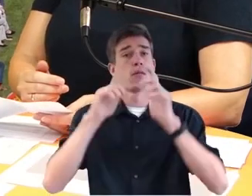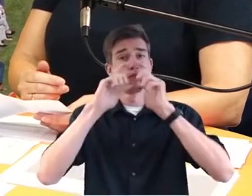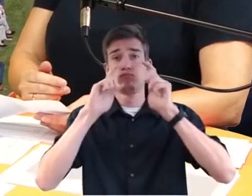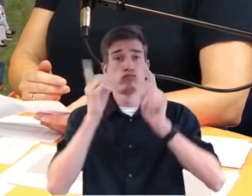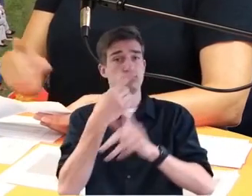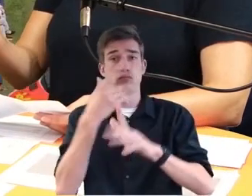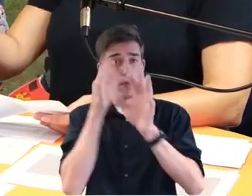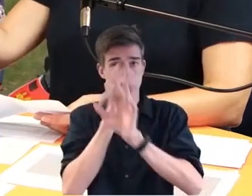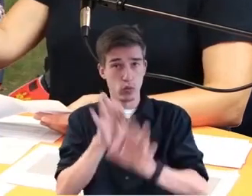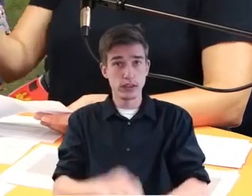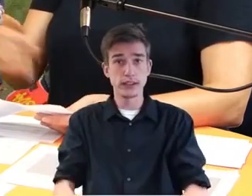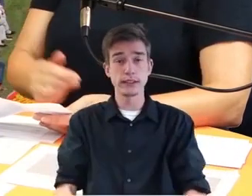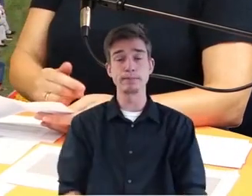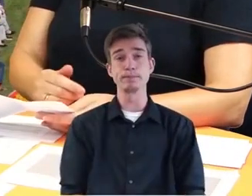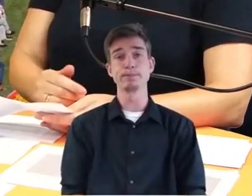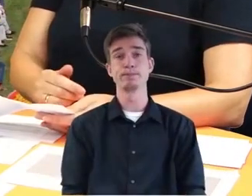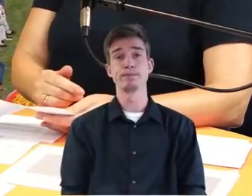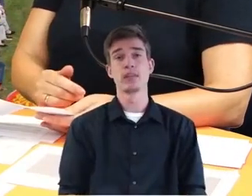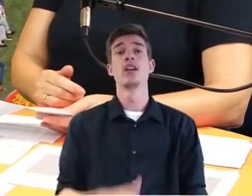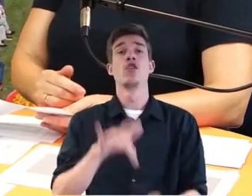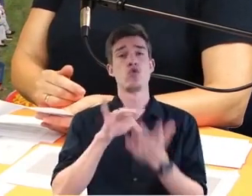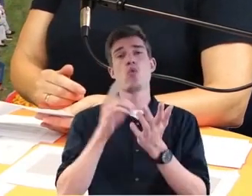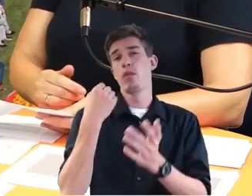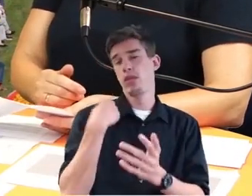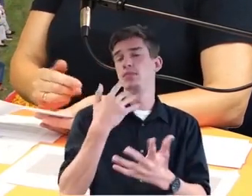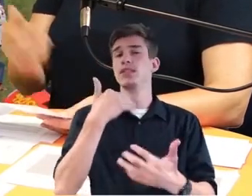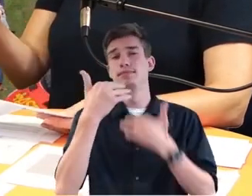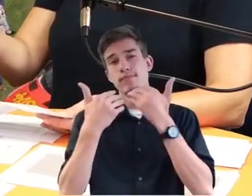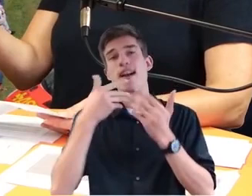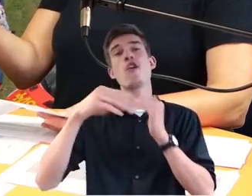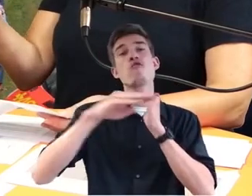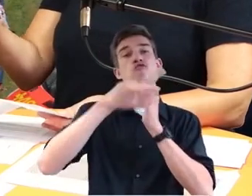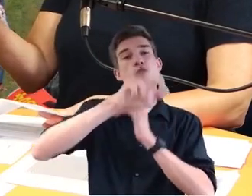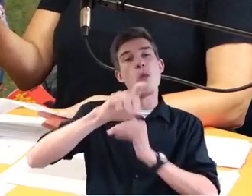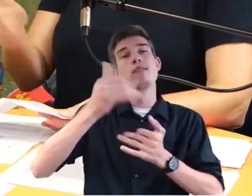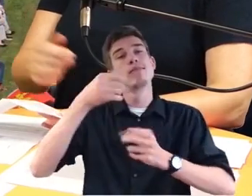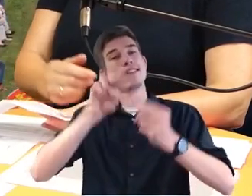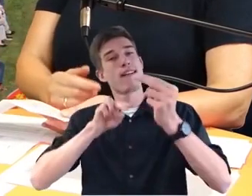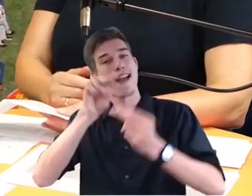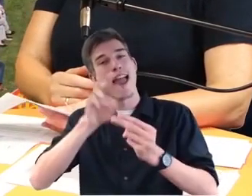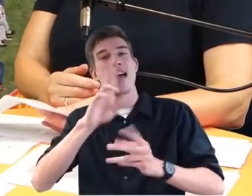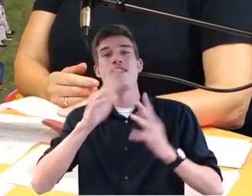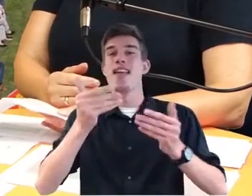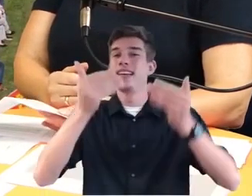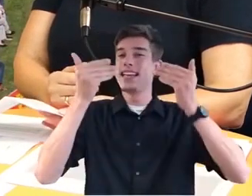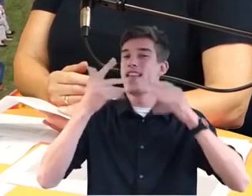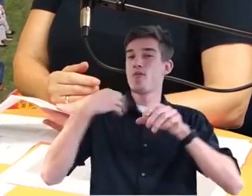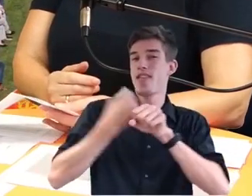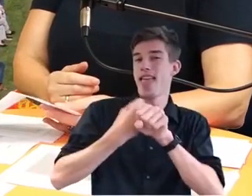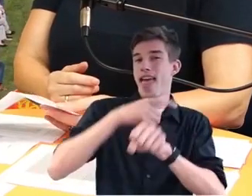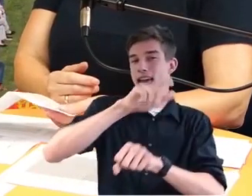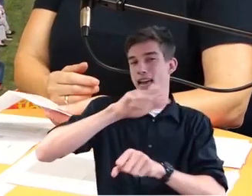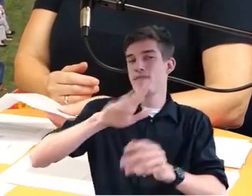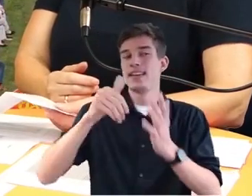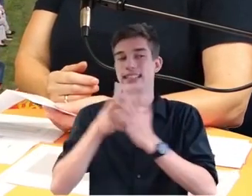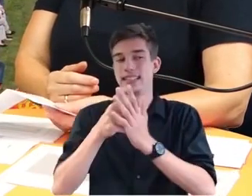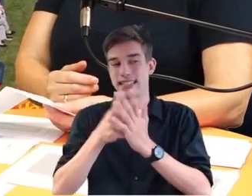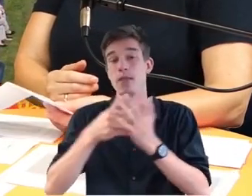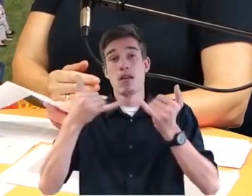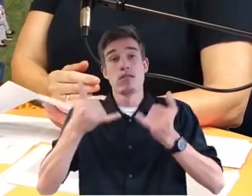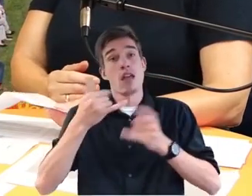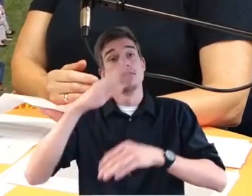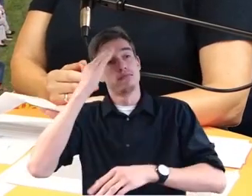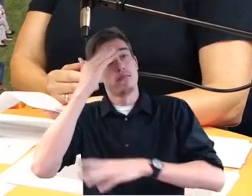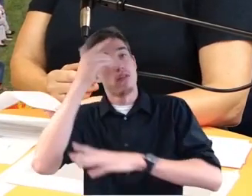müssten. Weil ich auch erzählt habe, man lernt auch mal die Kollegen kennen, die hier hinter den Kulissen arbeiten. Jetzt wissen alle, wie sie